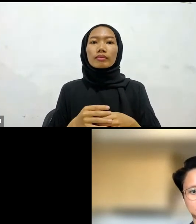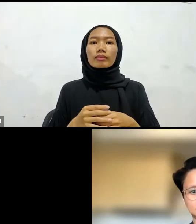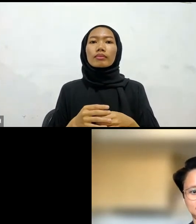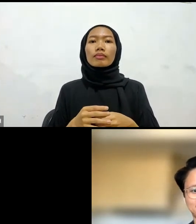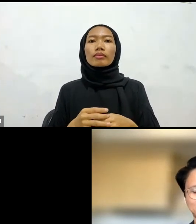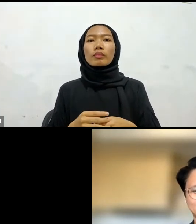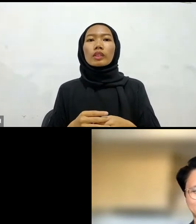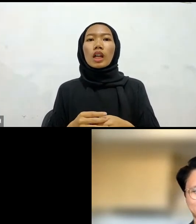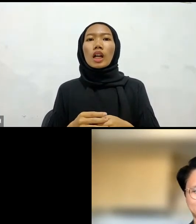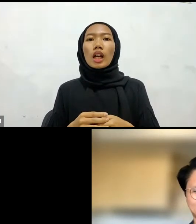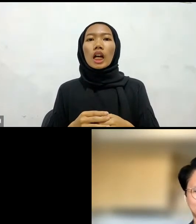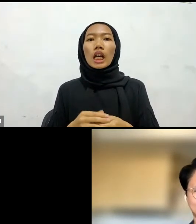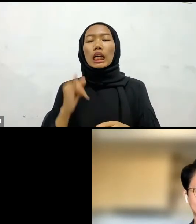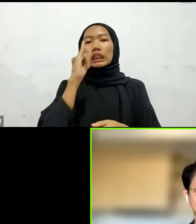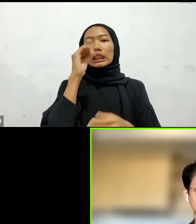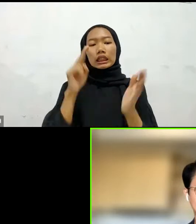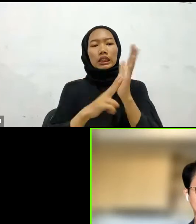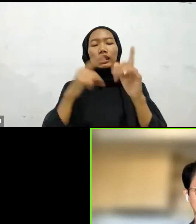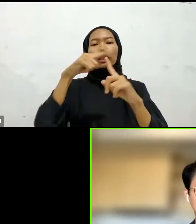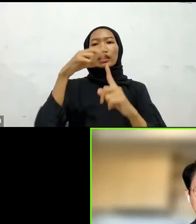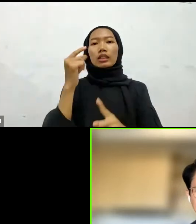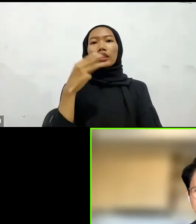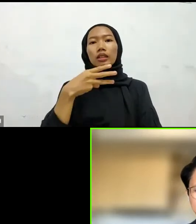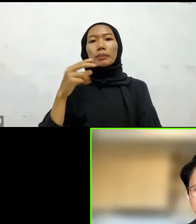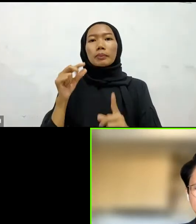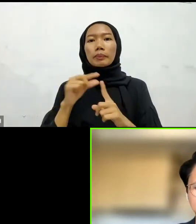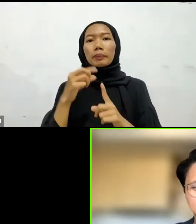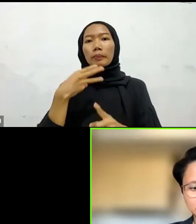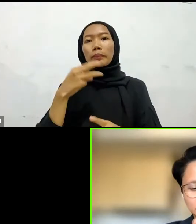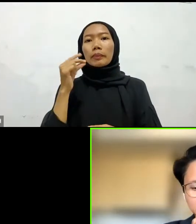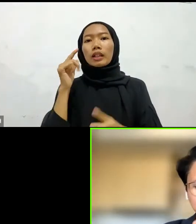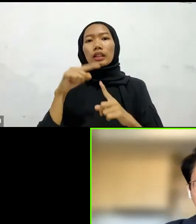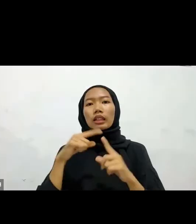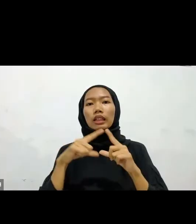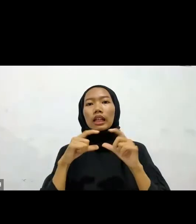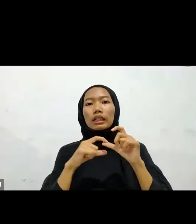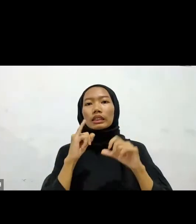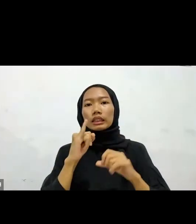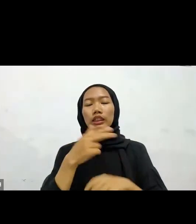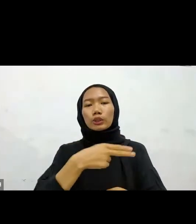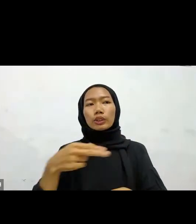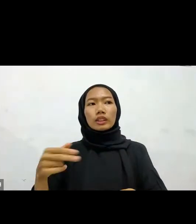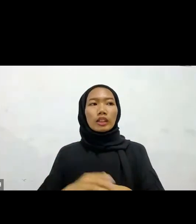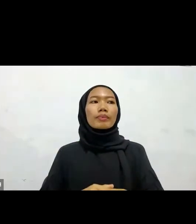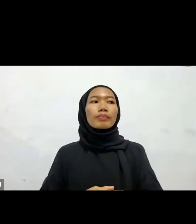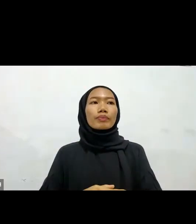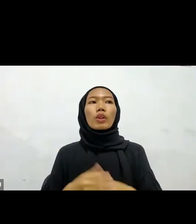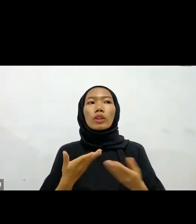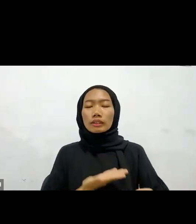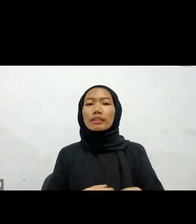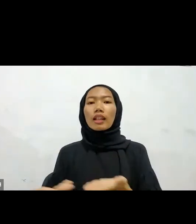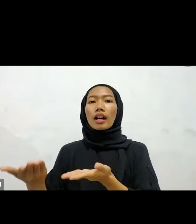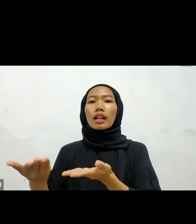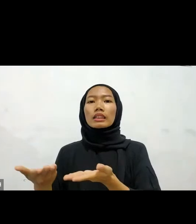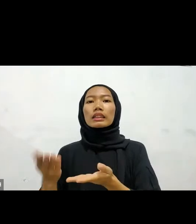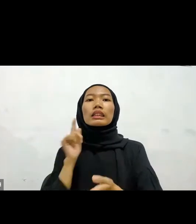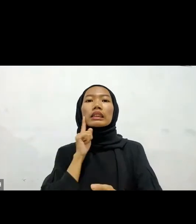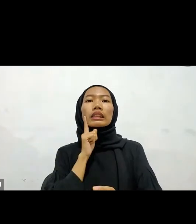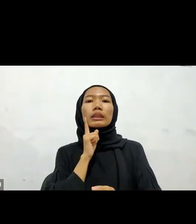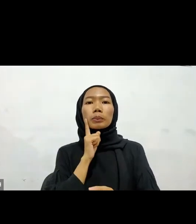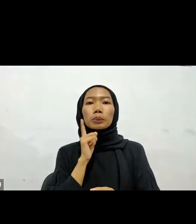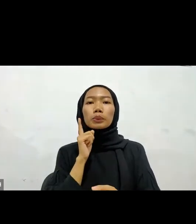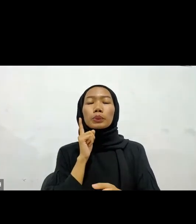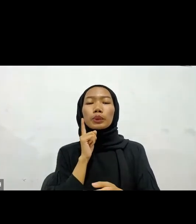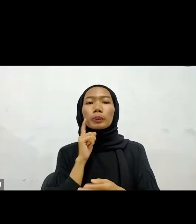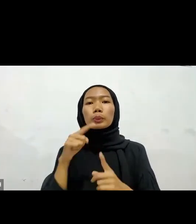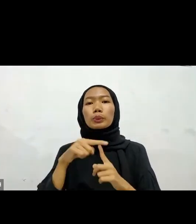Tiara. Dipersilakan Ibu Tiara. Makasih banyak Pak Antoni. Ini saya jadi mudah-mudahan bisa